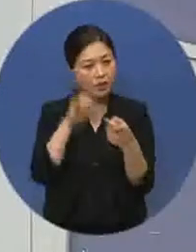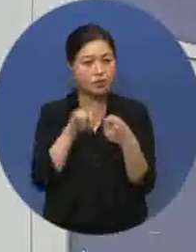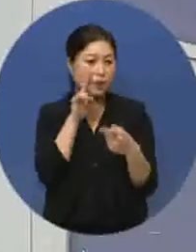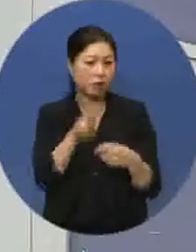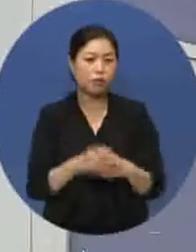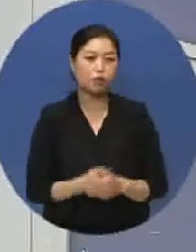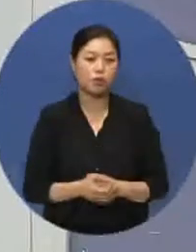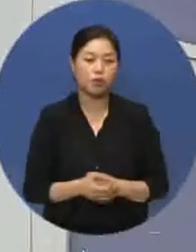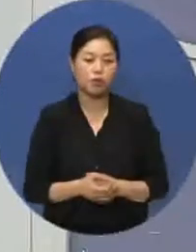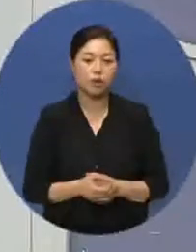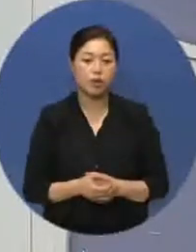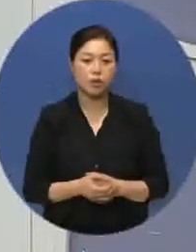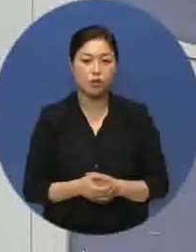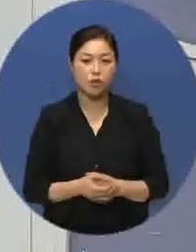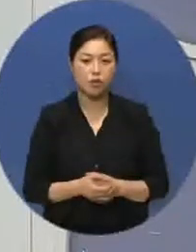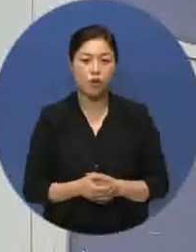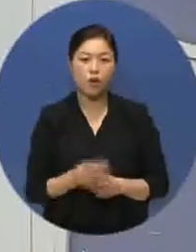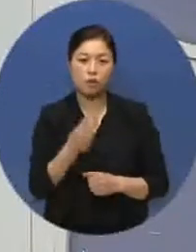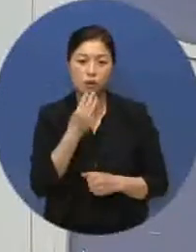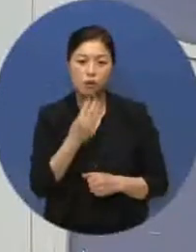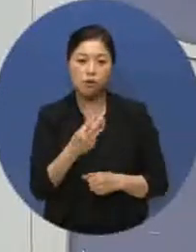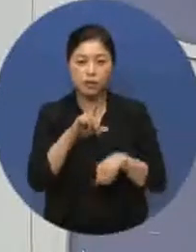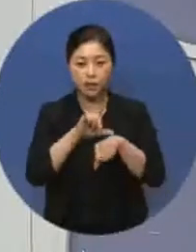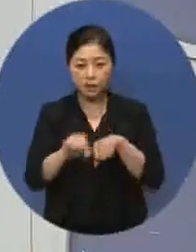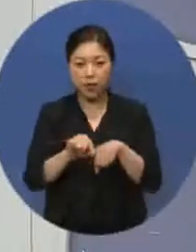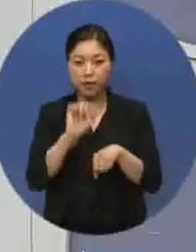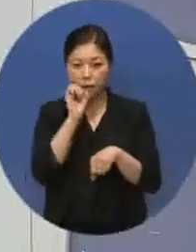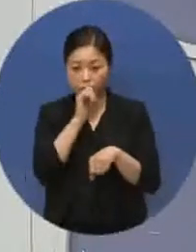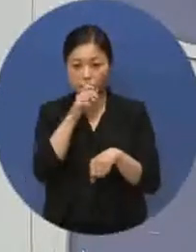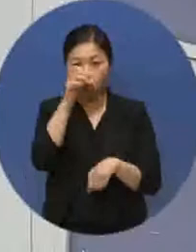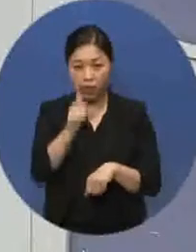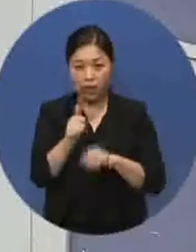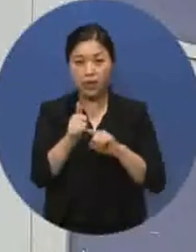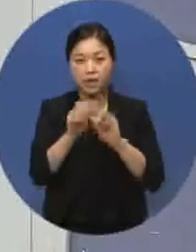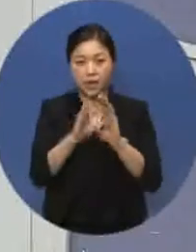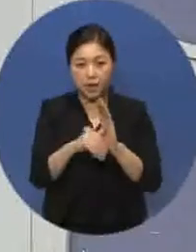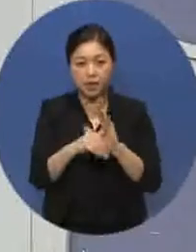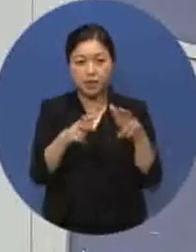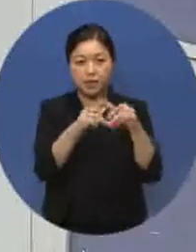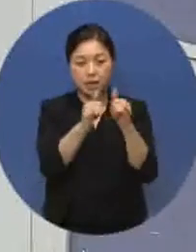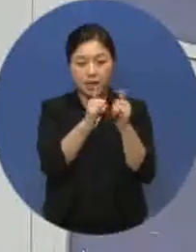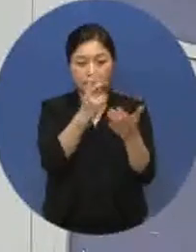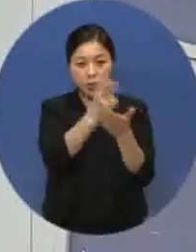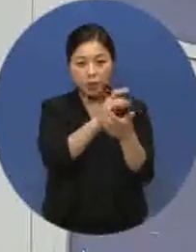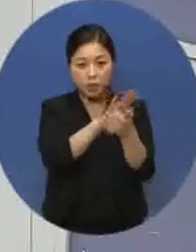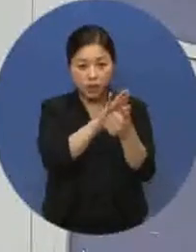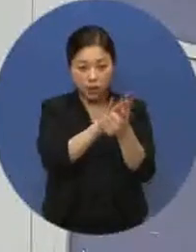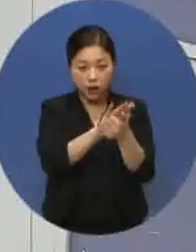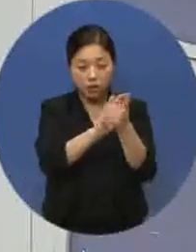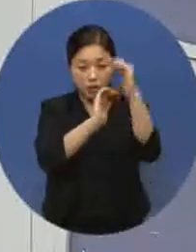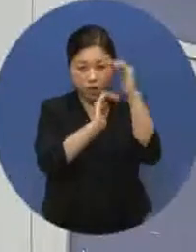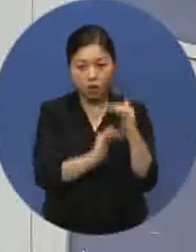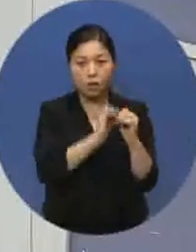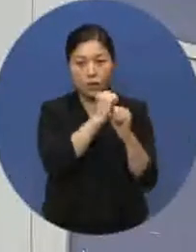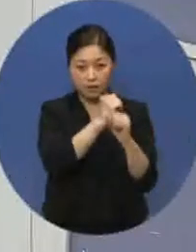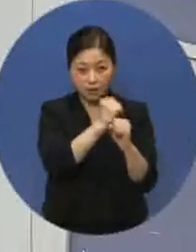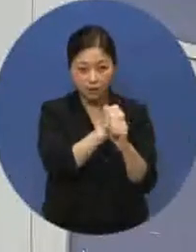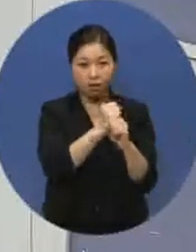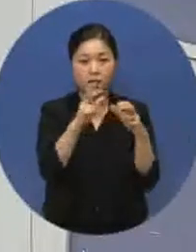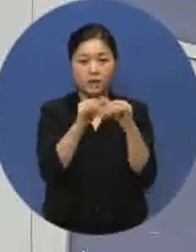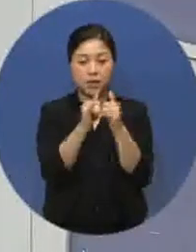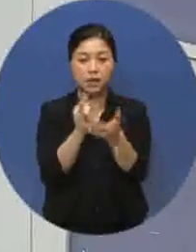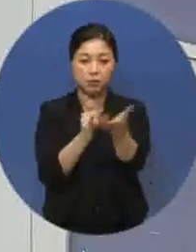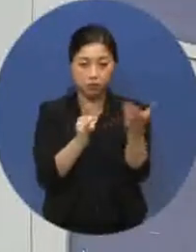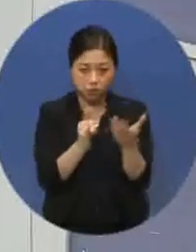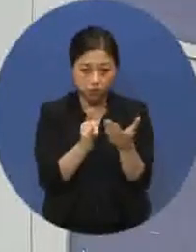관심이 있고 제가 실제로 서울지방변호사 회장을 할 때도 장애인 법률 지원 매뉴얼을 만들어서 실제로 장애인